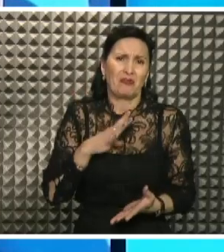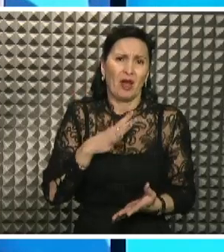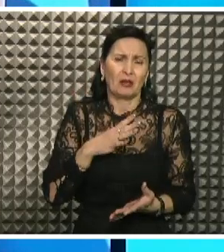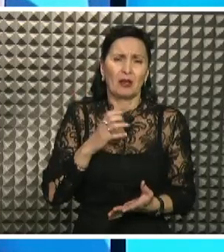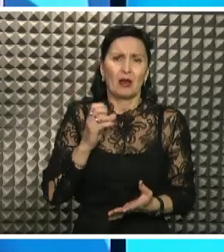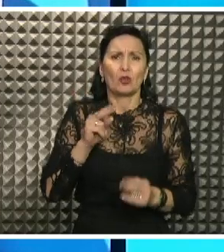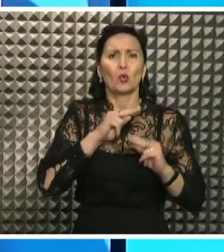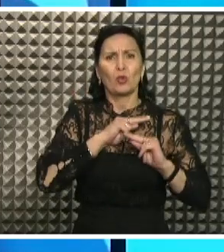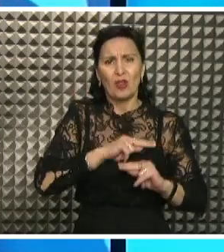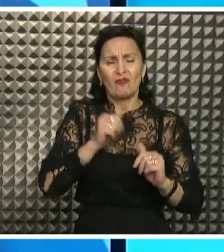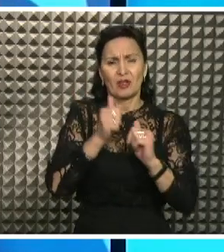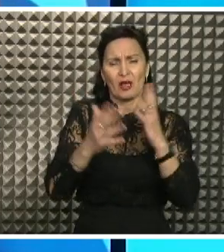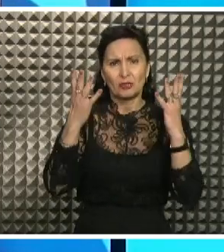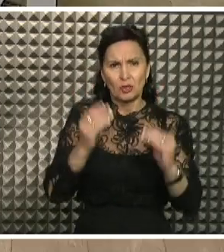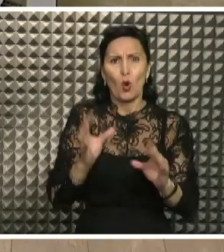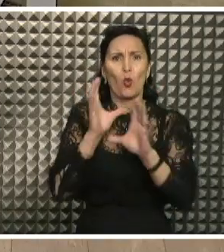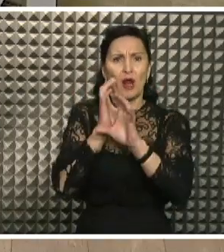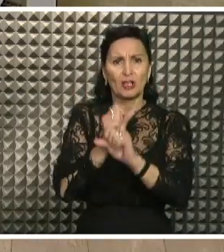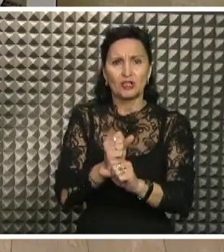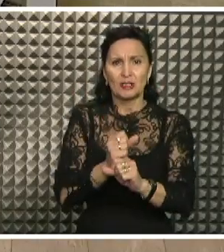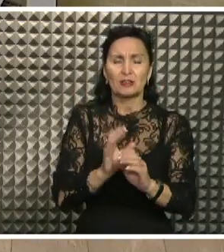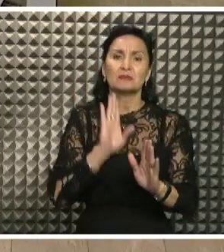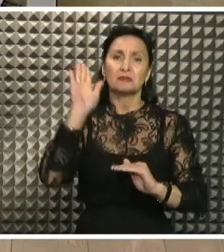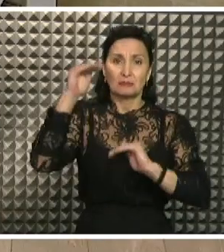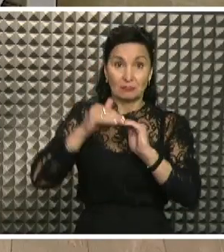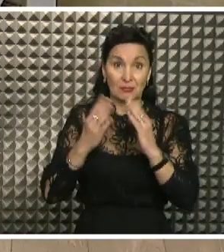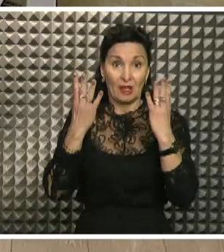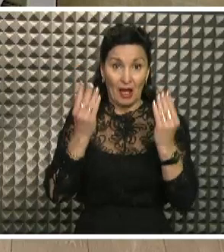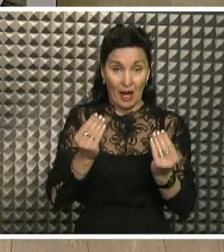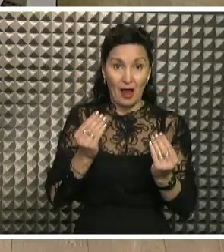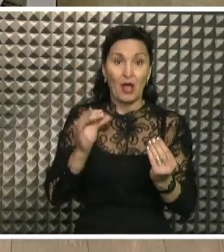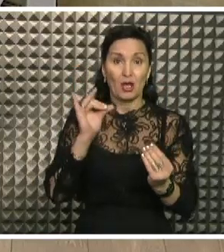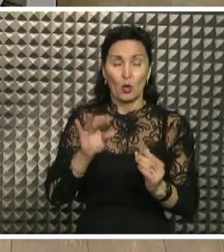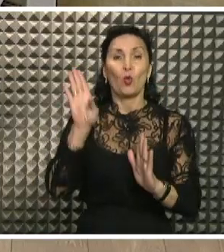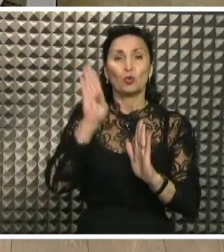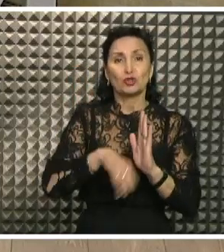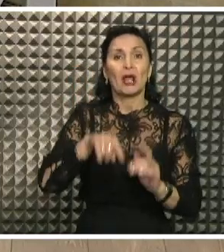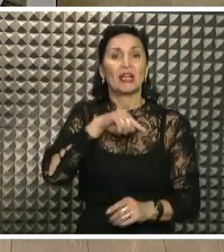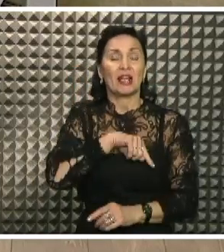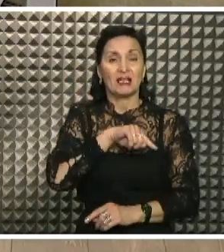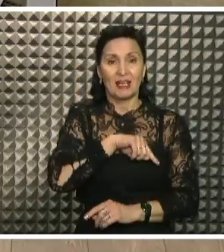трудовые будни, укорочение светового дня и тем самым ухудшение настроения.